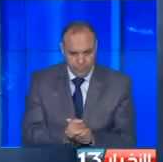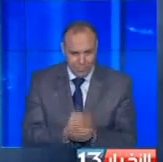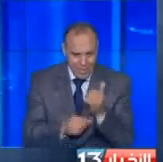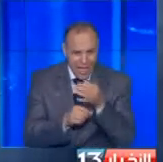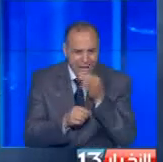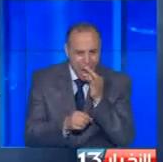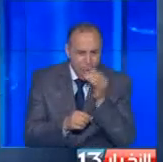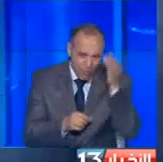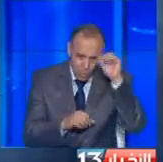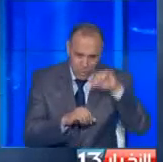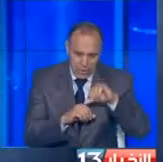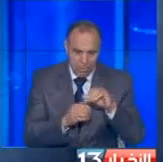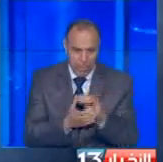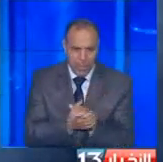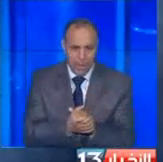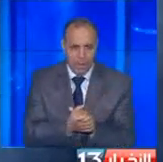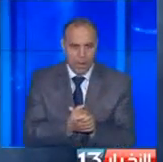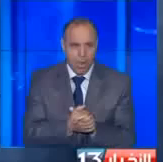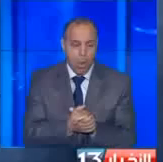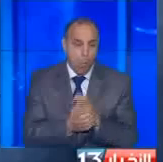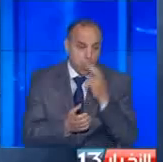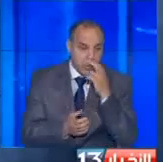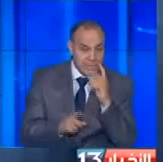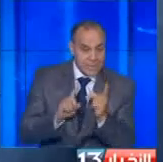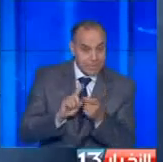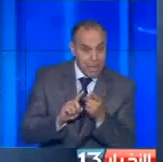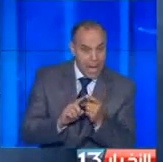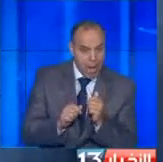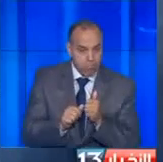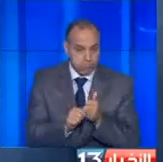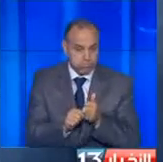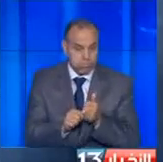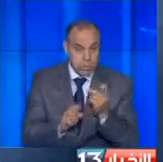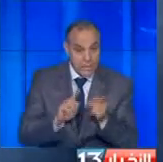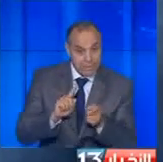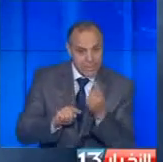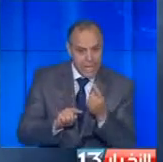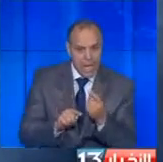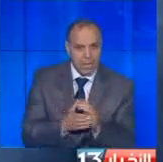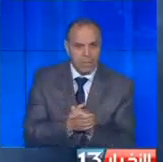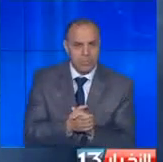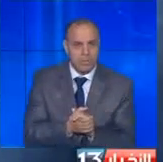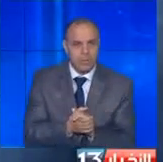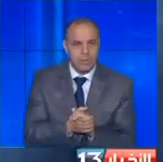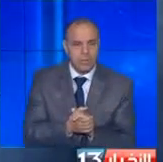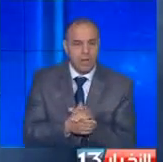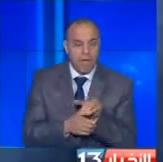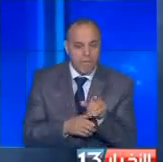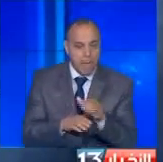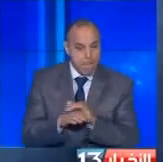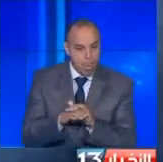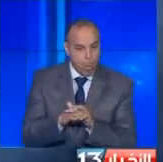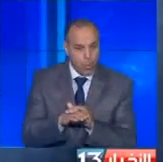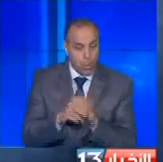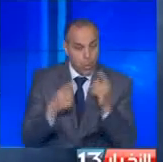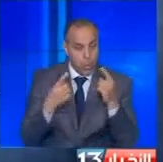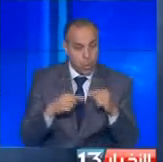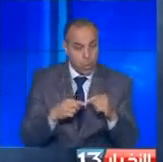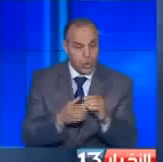مقاهي وسط العاصمة، تحولت فرق أمنية تابعة للأمن الوطني، فرق أمنية مختصة وخاصة فرق أمنية مختصة في مجال